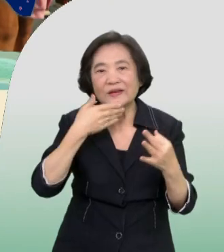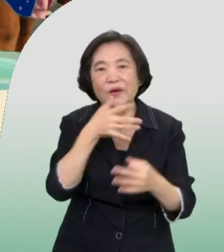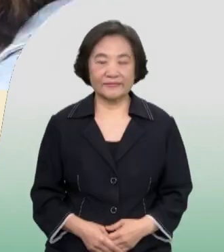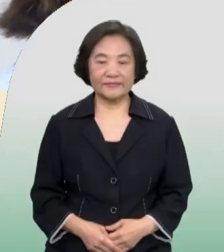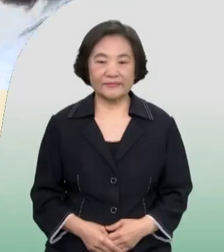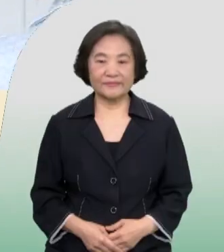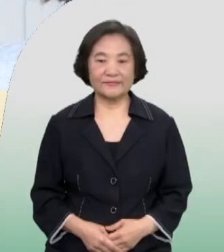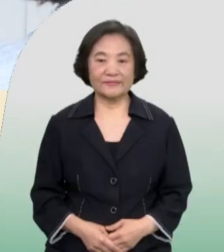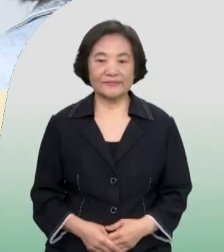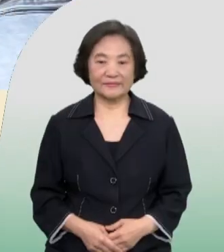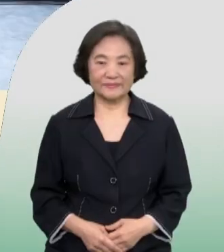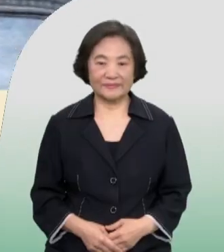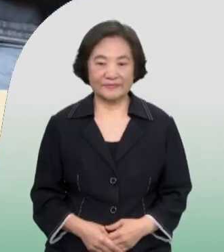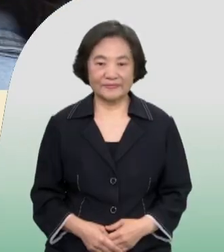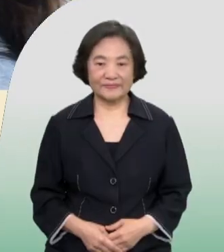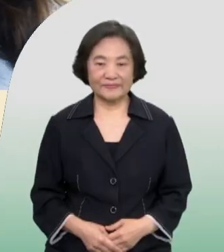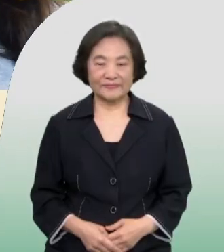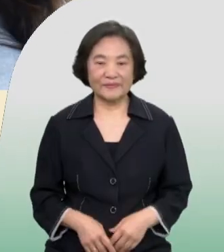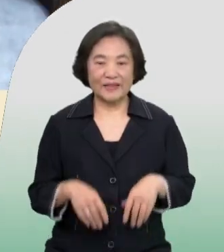尼。